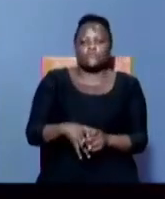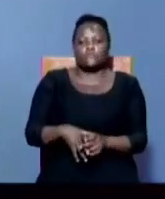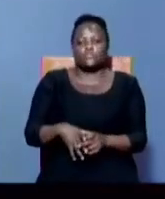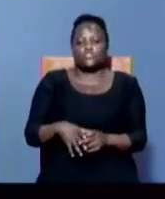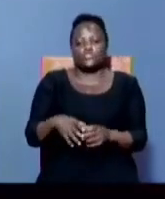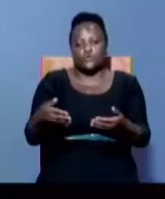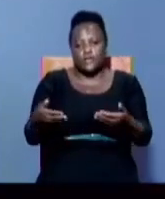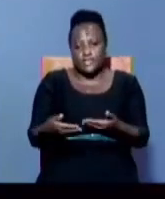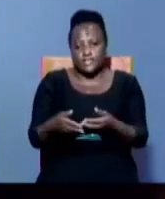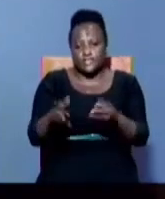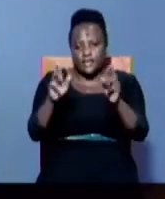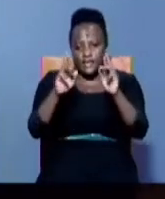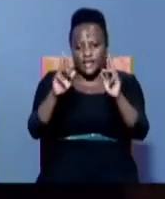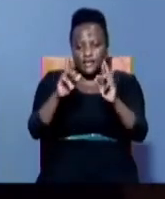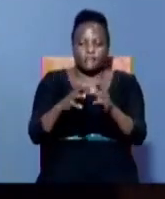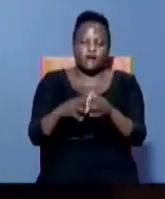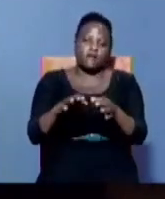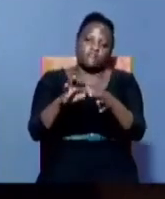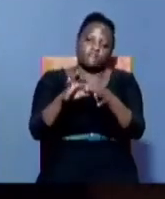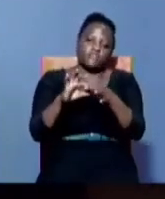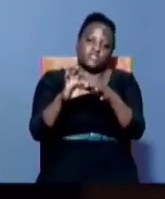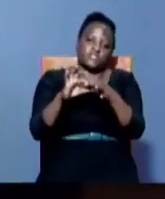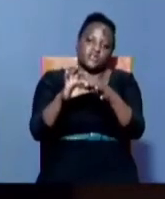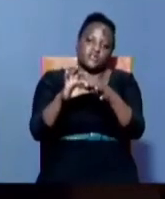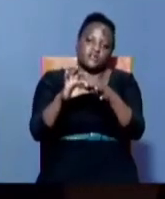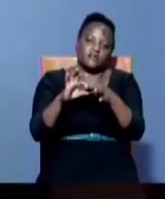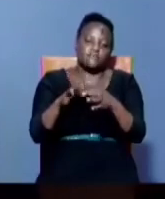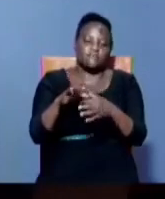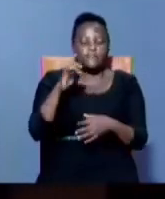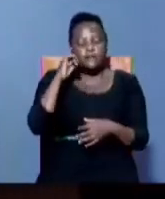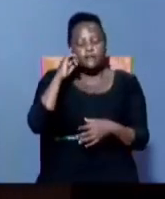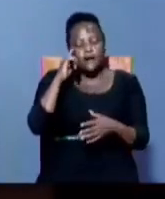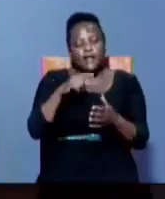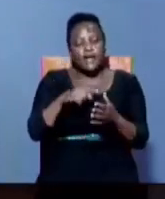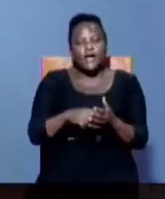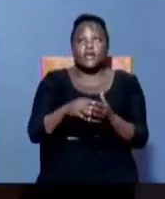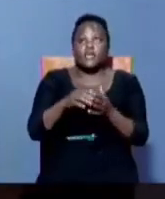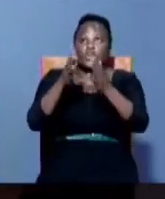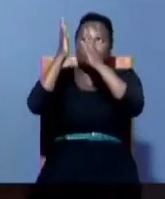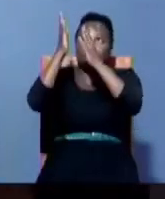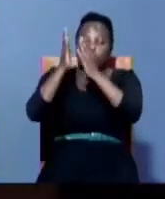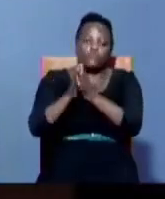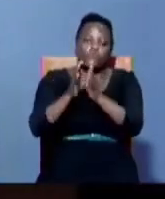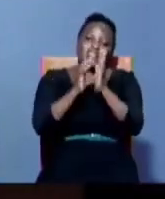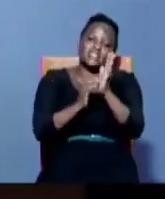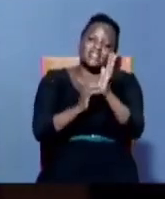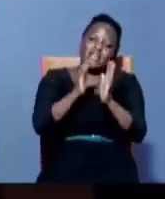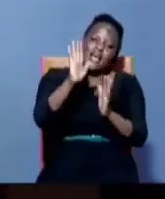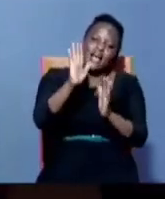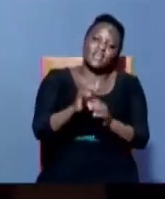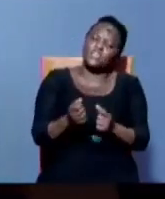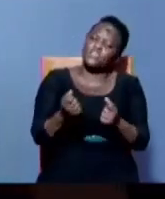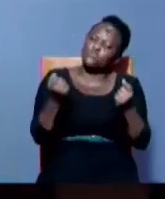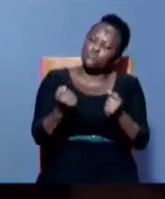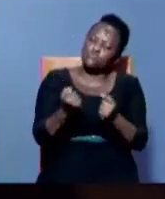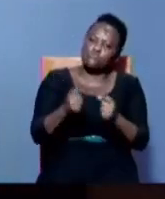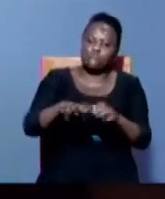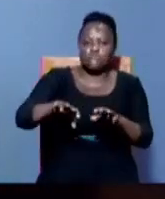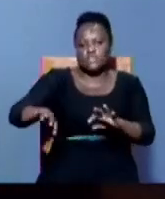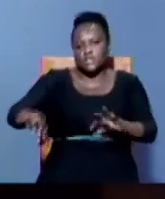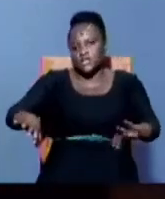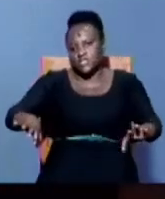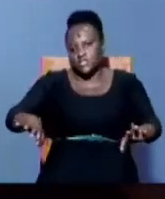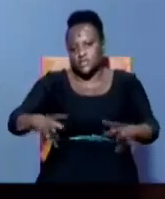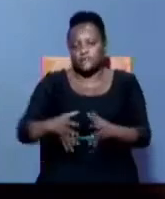ni kusemaje? Yaani Mungu na sheria yake haviwezi tenganishwa, na lazima damu ile tunayosema neema